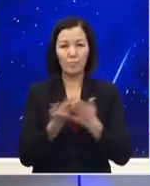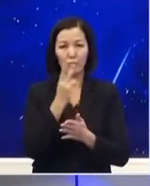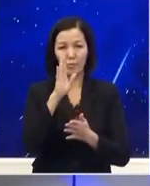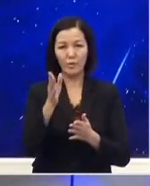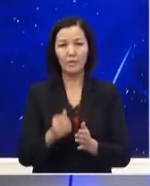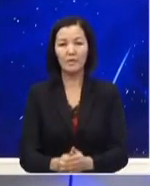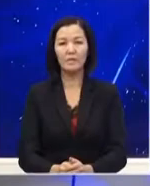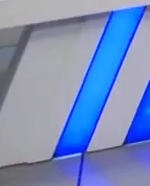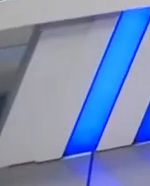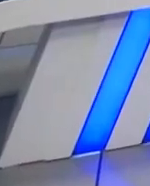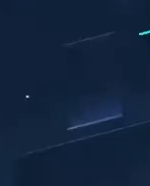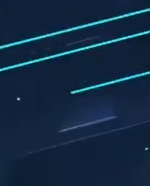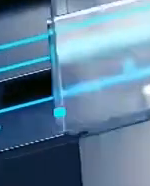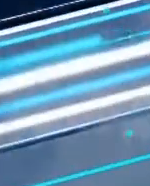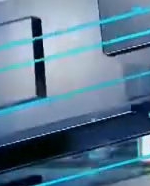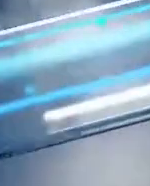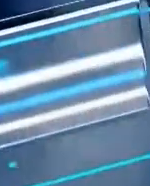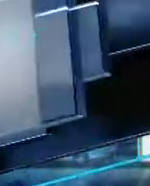көретіндеріңіз.